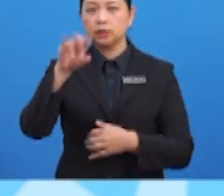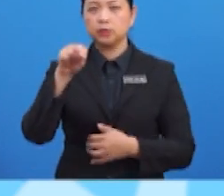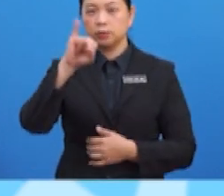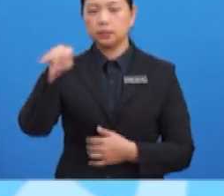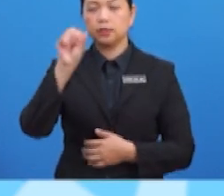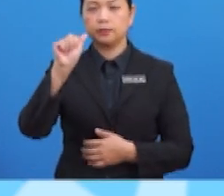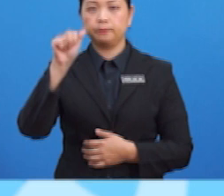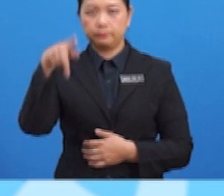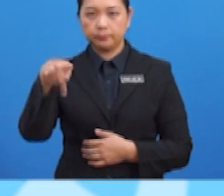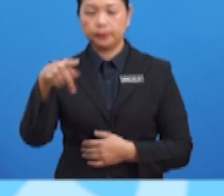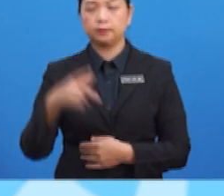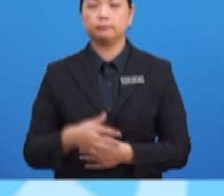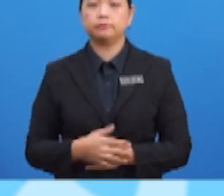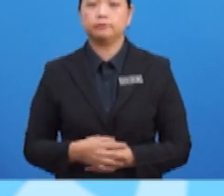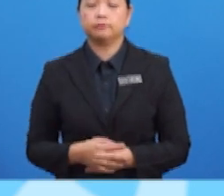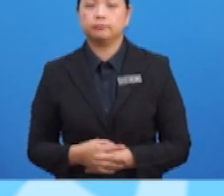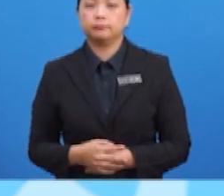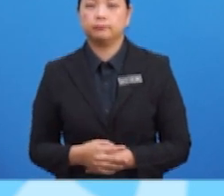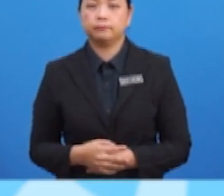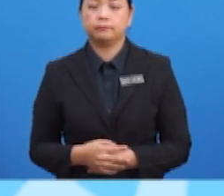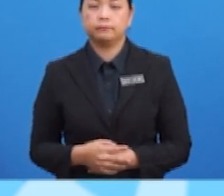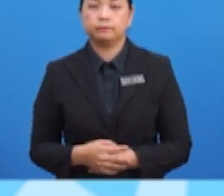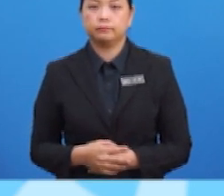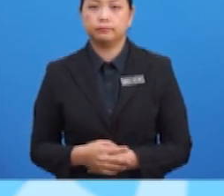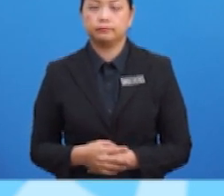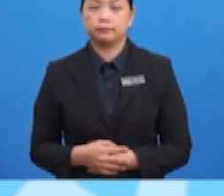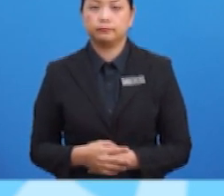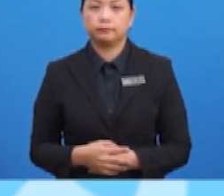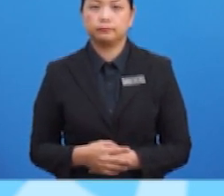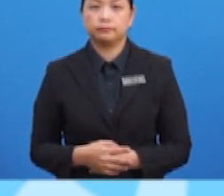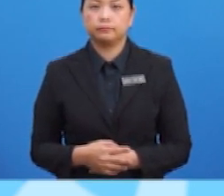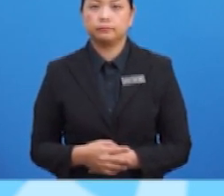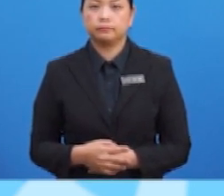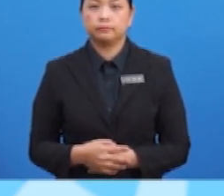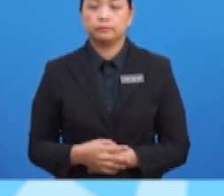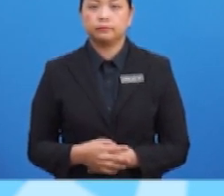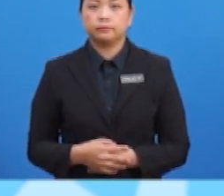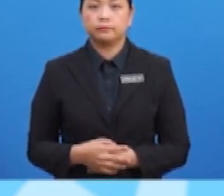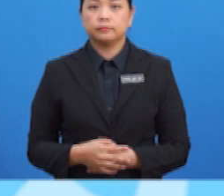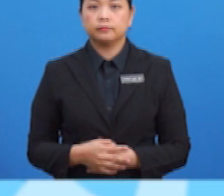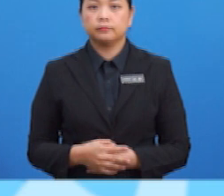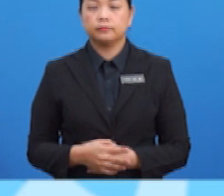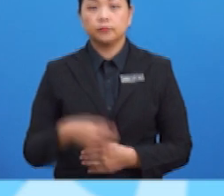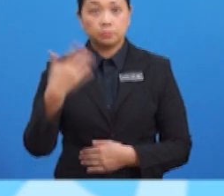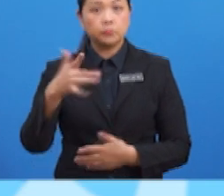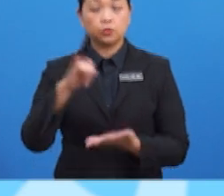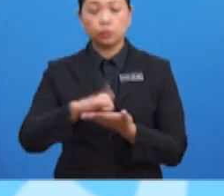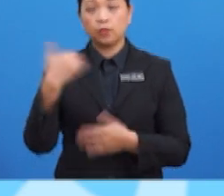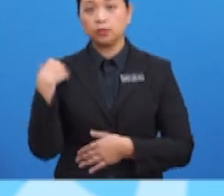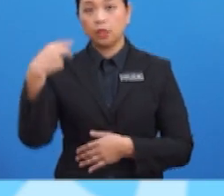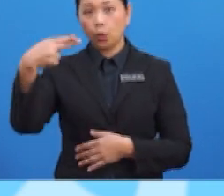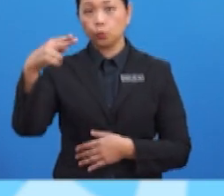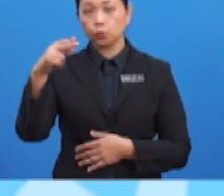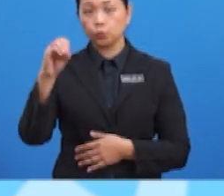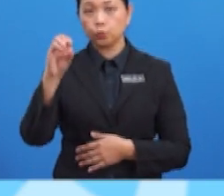injap kawalan 2/3 dan sebagainya. Hos hidrolik. Hos hidrolik